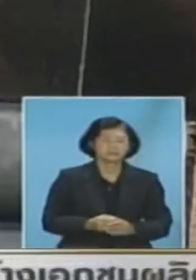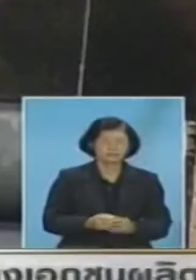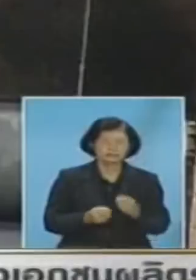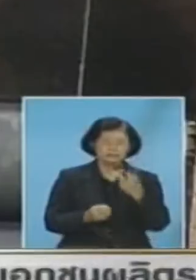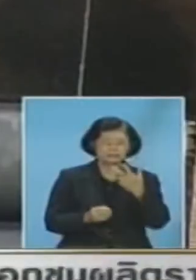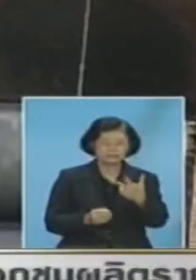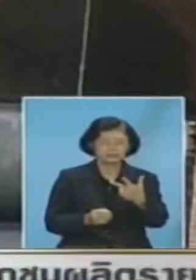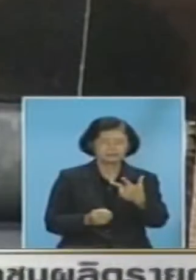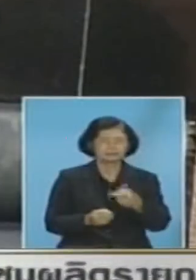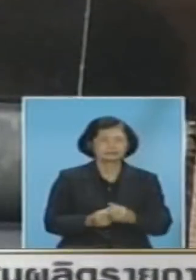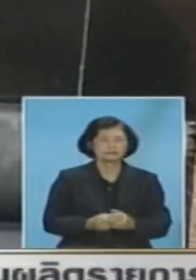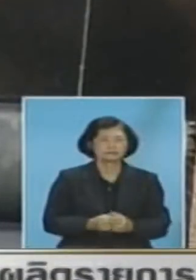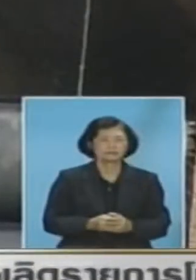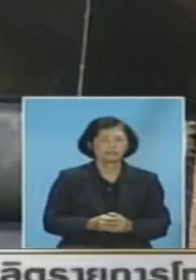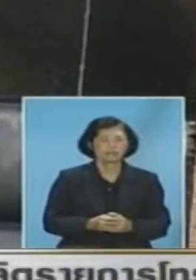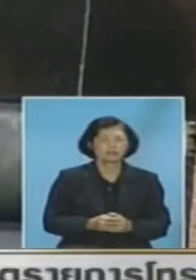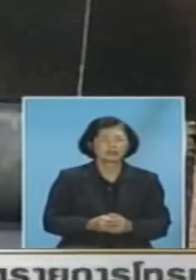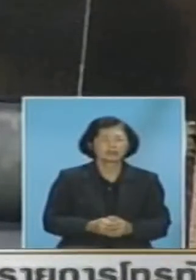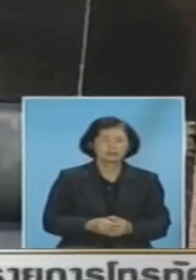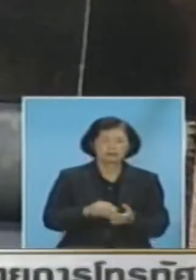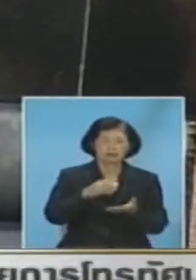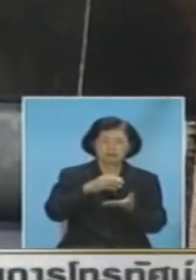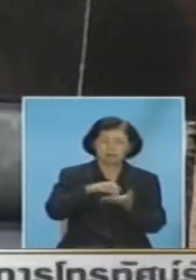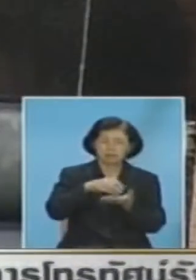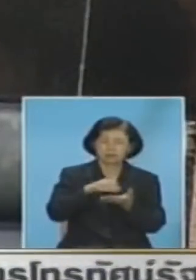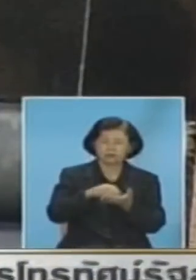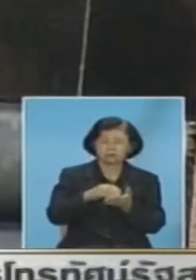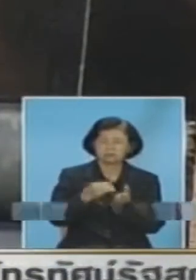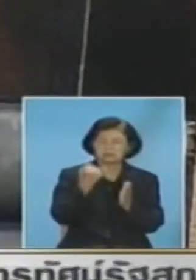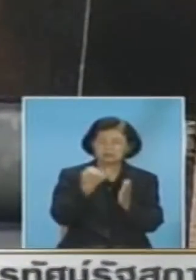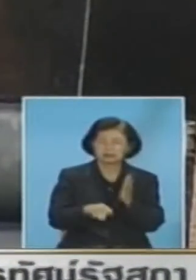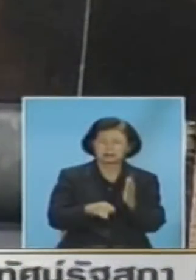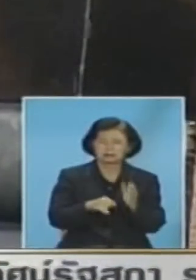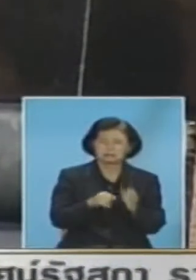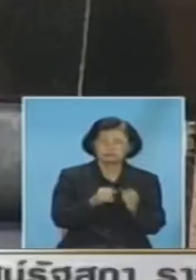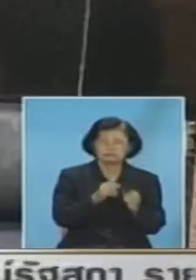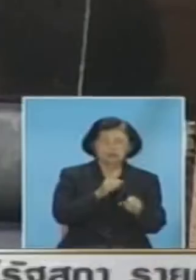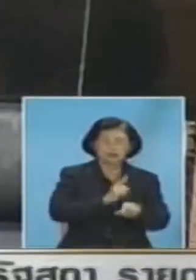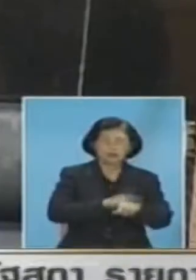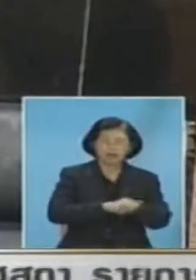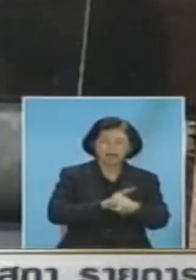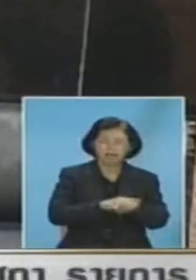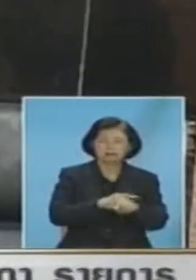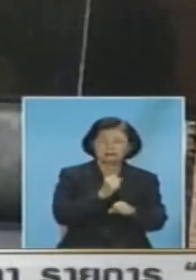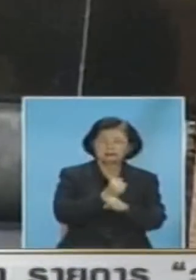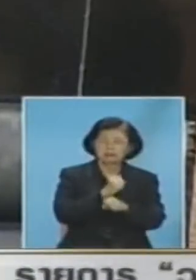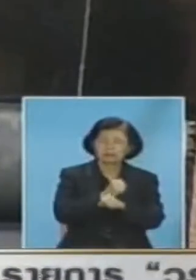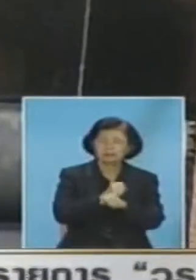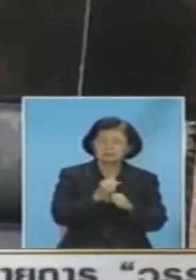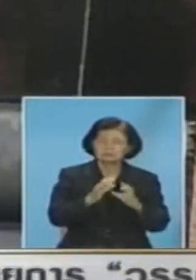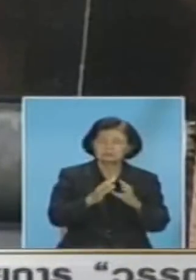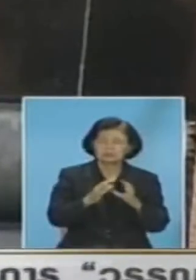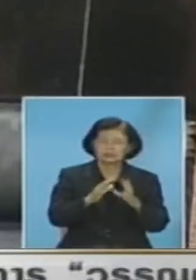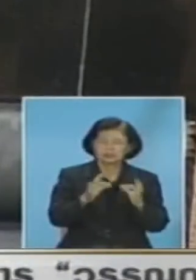3นะคะการกล่าวที่บิดเบือนในระยะเวลาในเรื่องของระยะเวลาการดำเนินคดีของดิฉัน